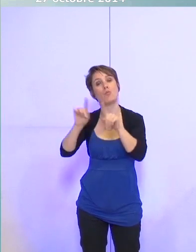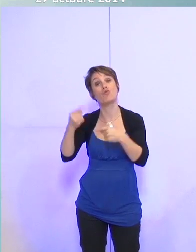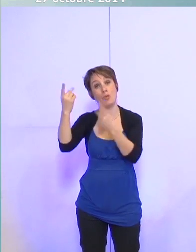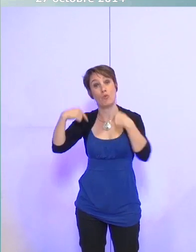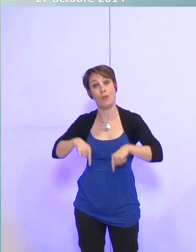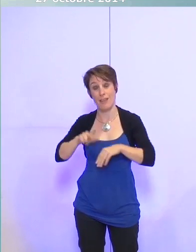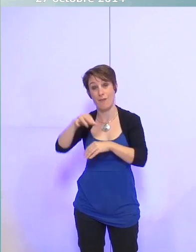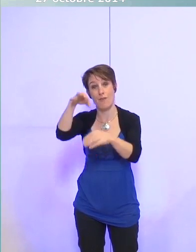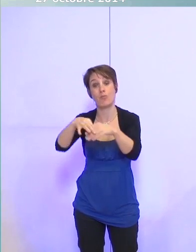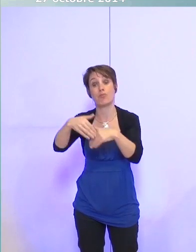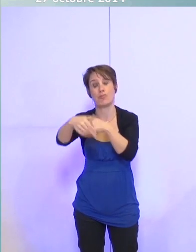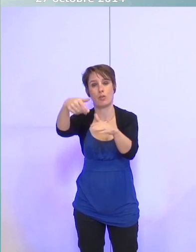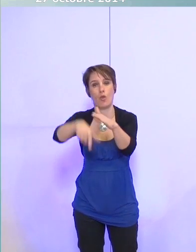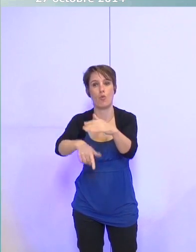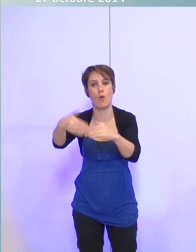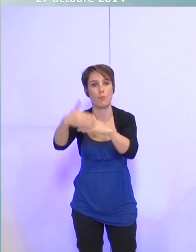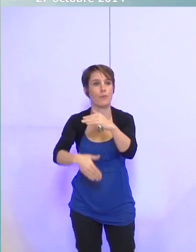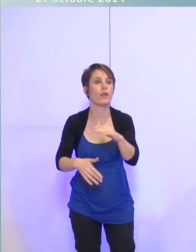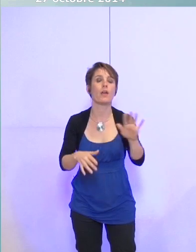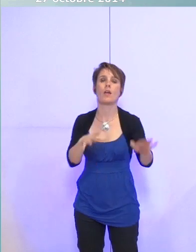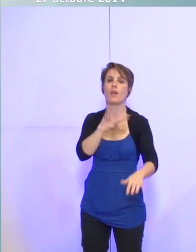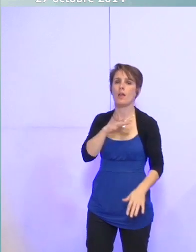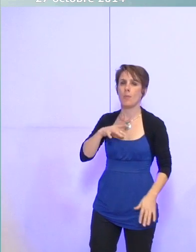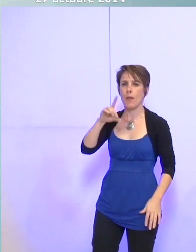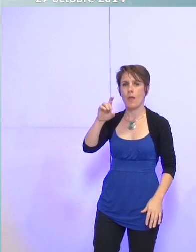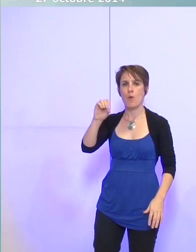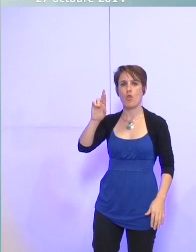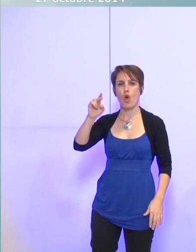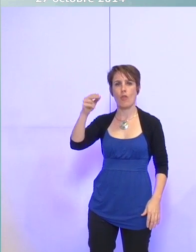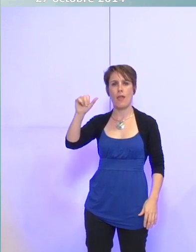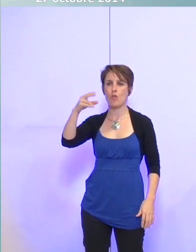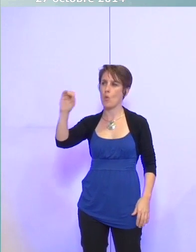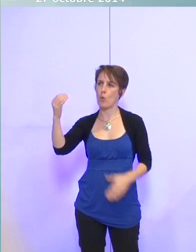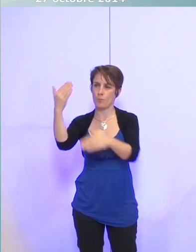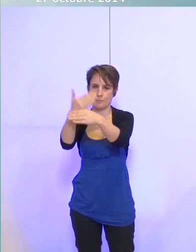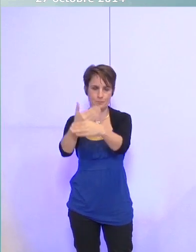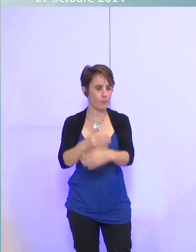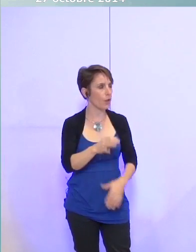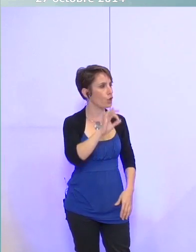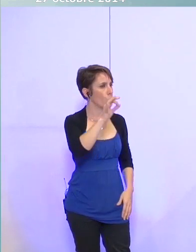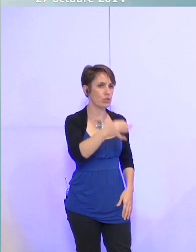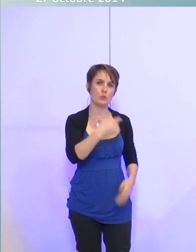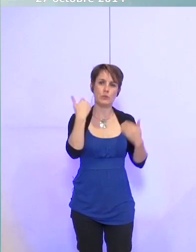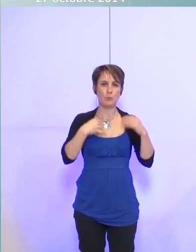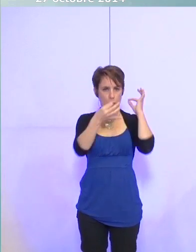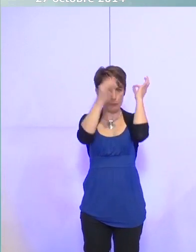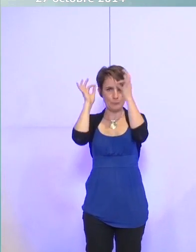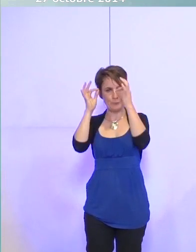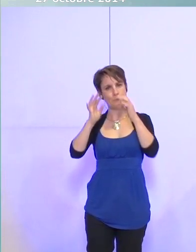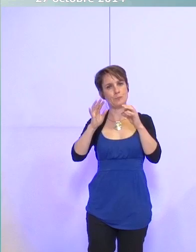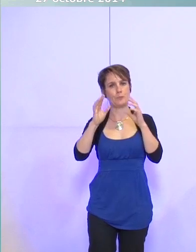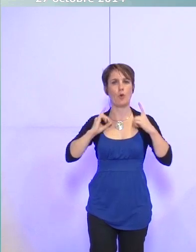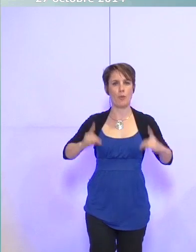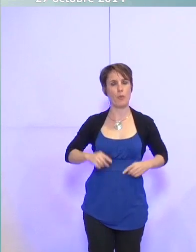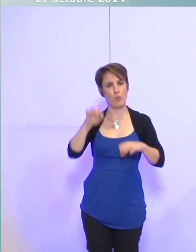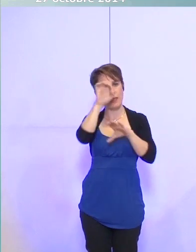Je mets un tout petit point, Madame Dornano. En tant que parlementaire européen, je vous